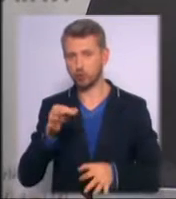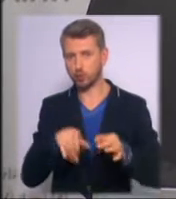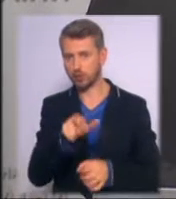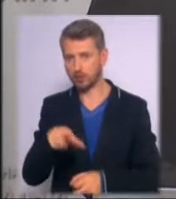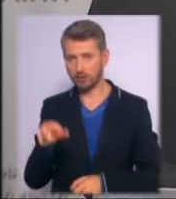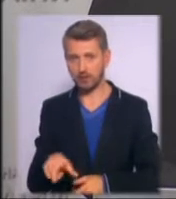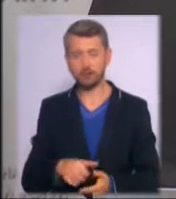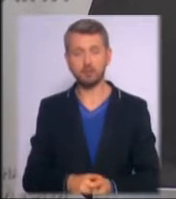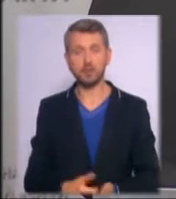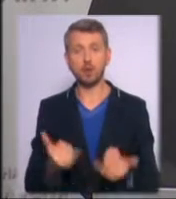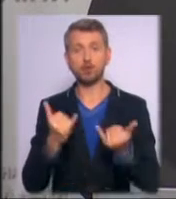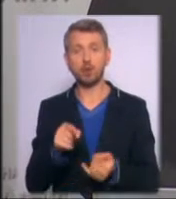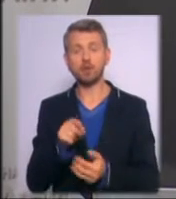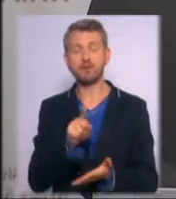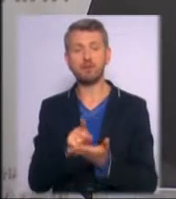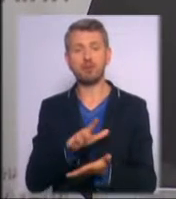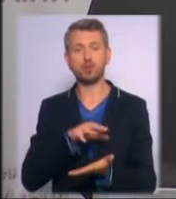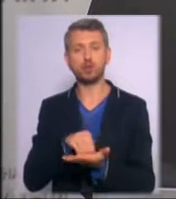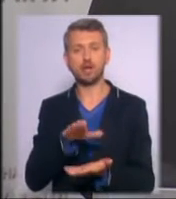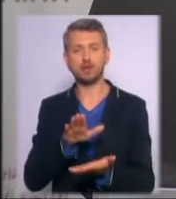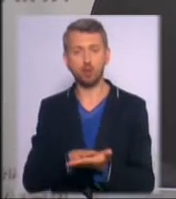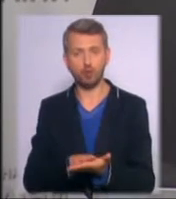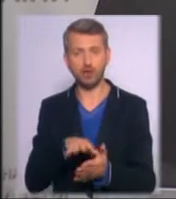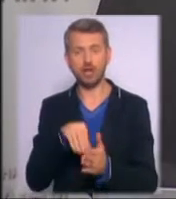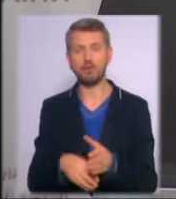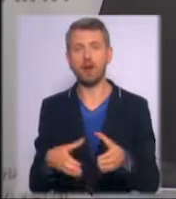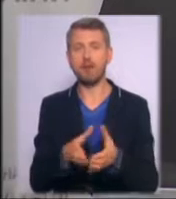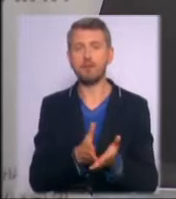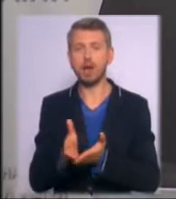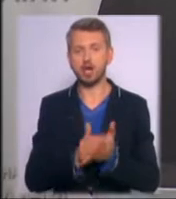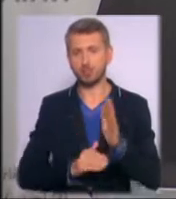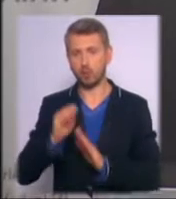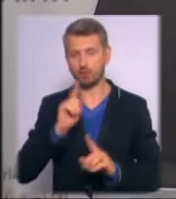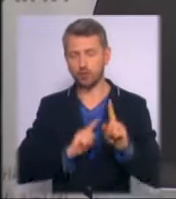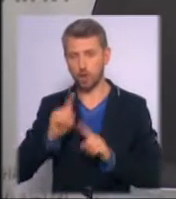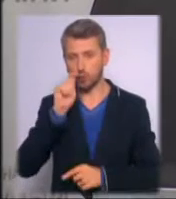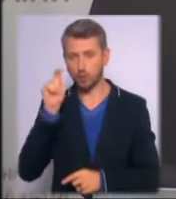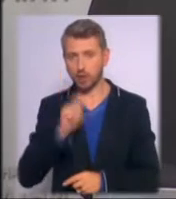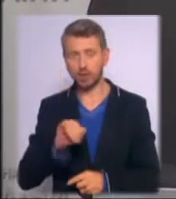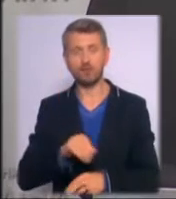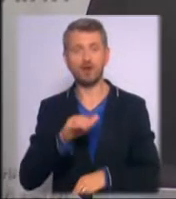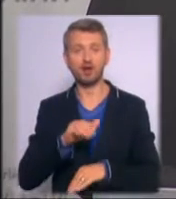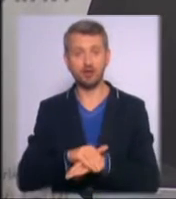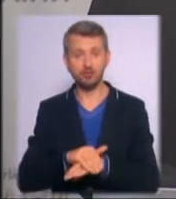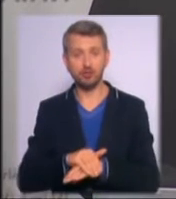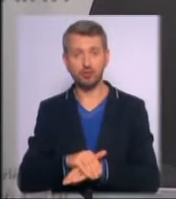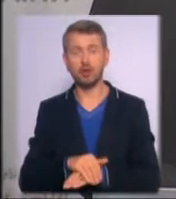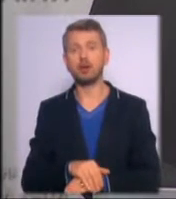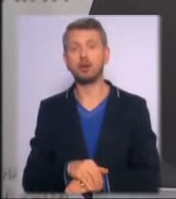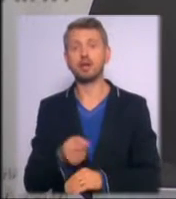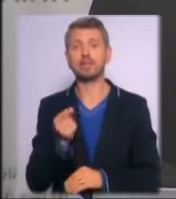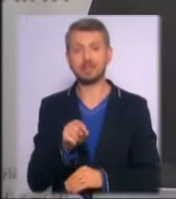Сьогодні він має бути зареєстрований в апараті Верховної Ради України і фактично з тим узгодженим